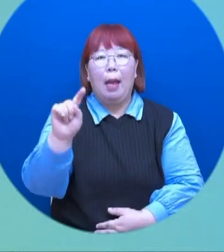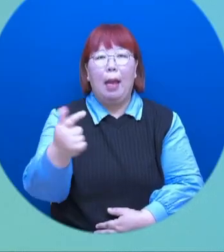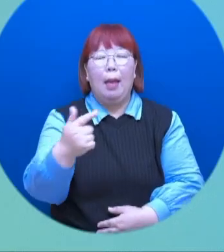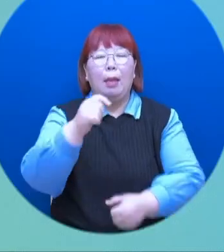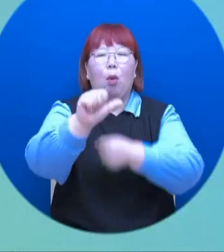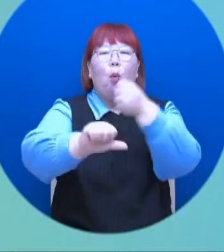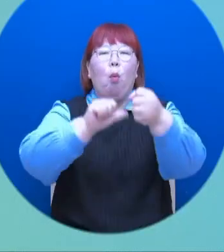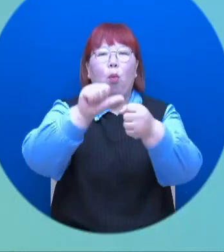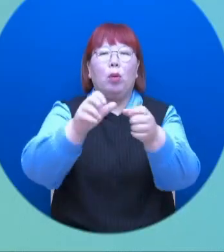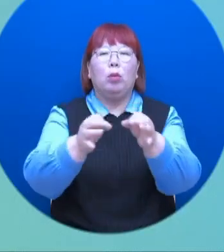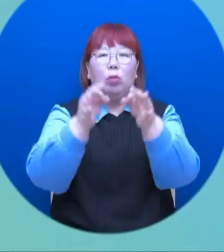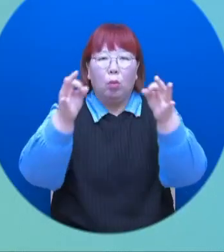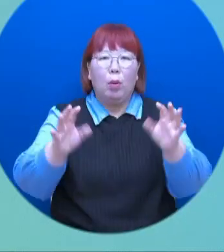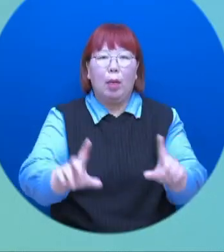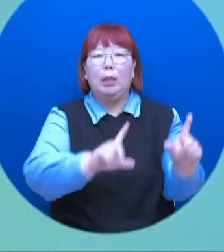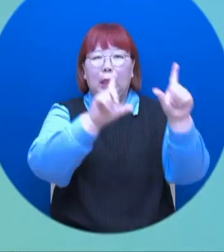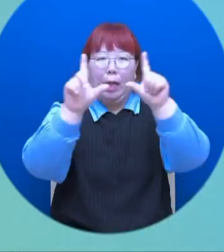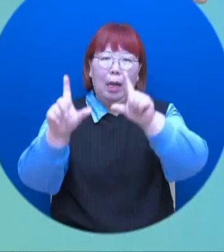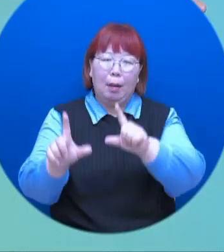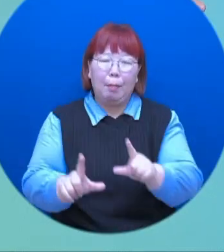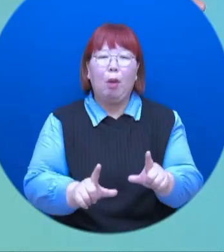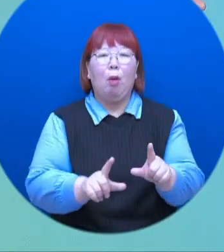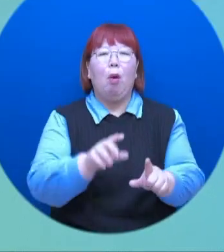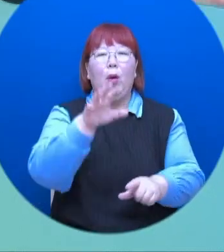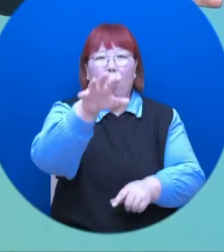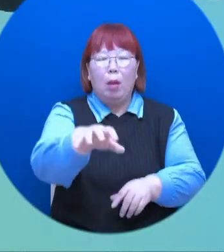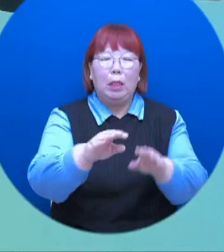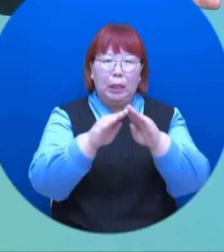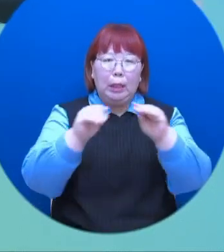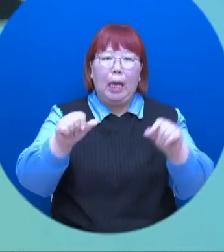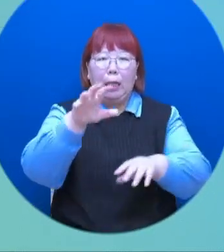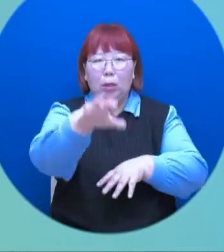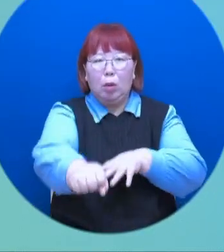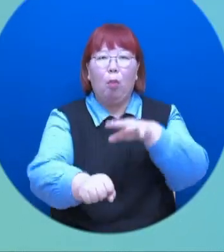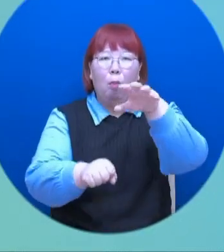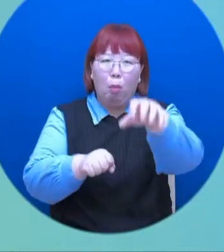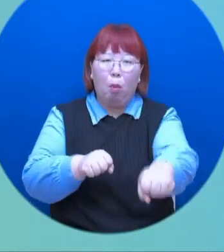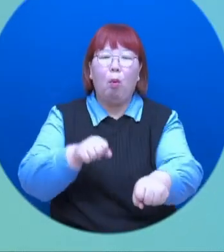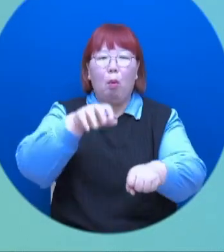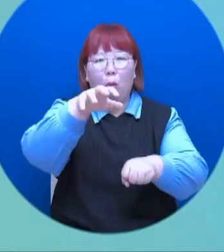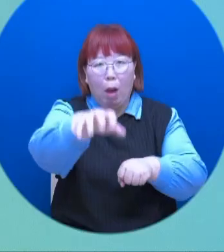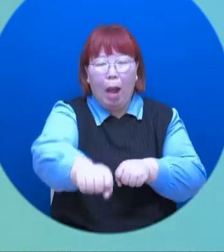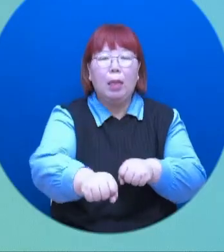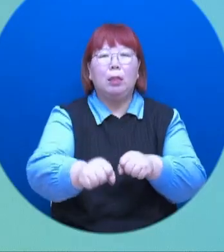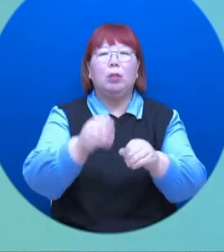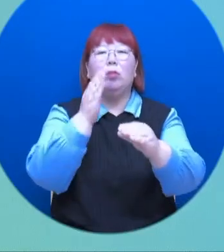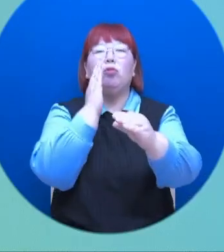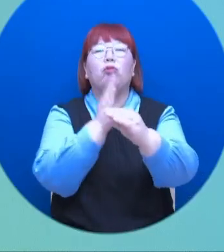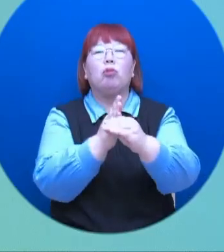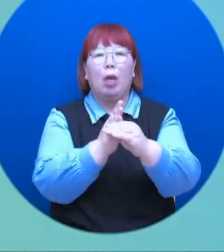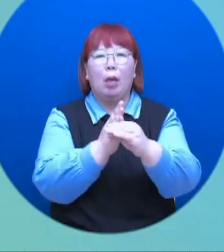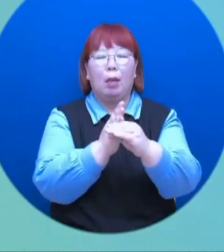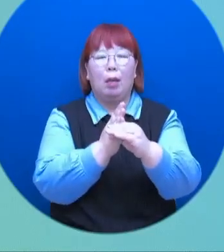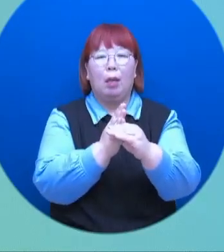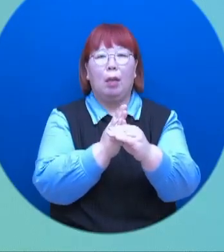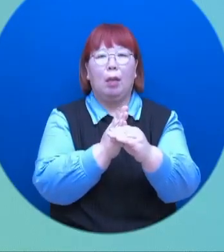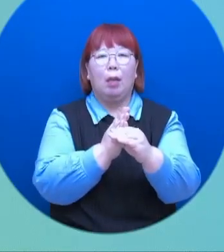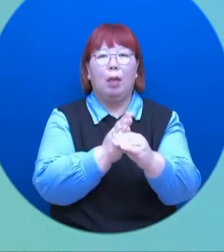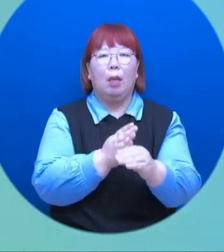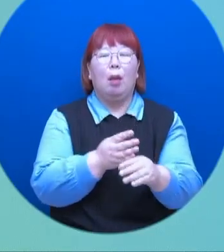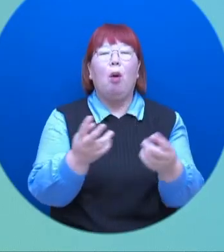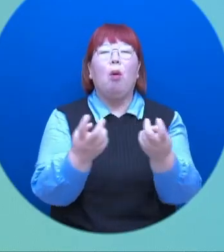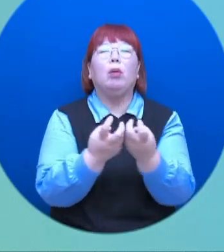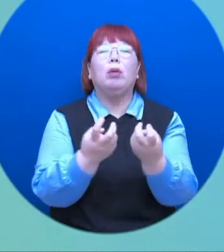땅을 하나하나 정복해 갑니다. 그 정복된 가나안 땅을 어떻게